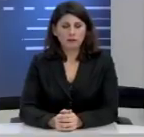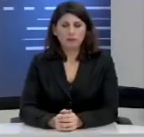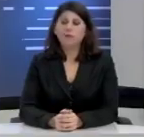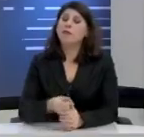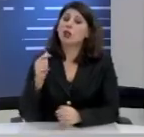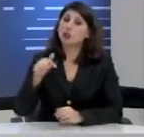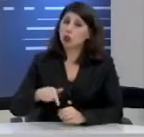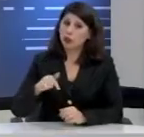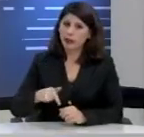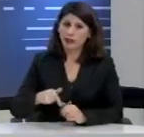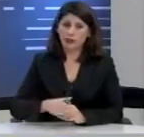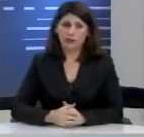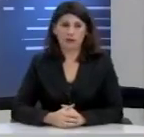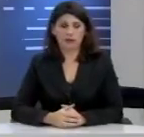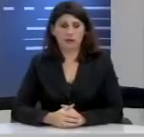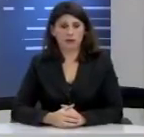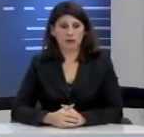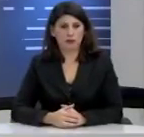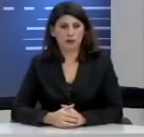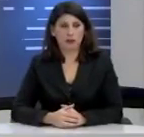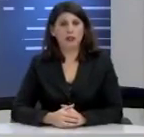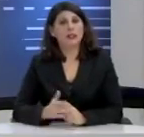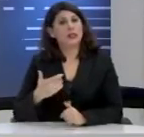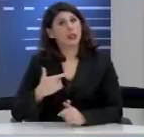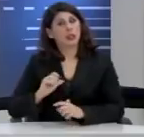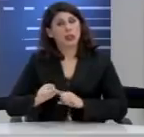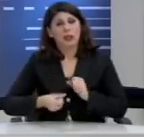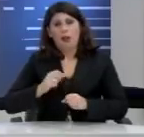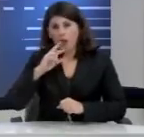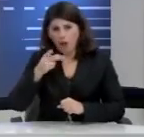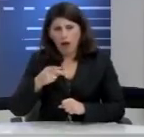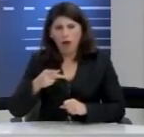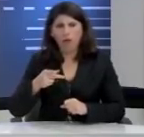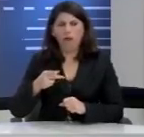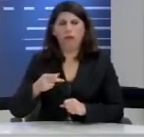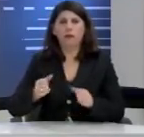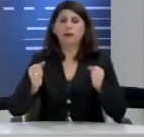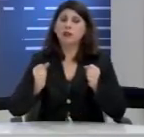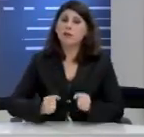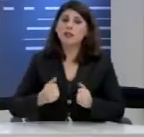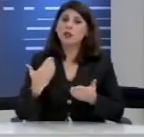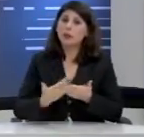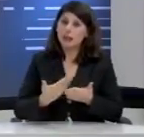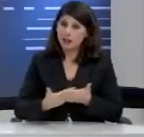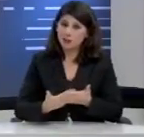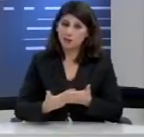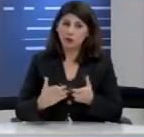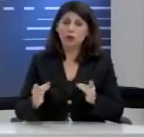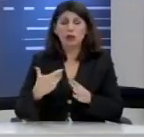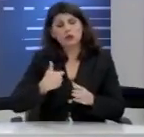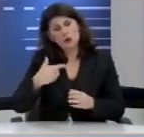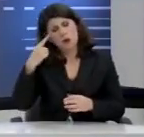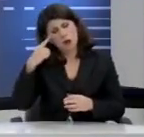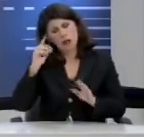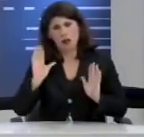Έρχομαι τώρα να προσπαθήσω να απαντήσω στο βασικό επιχείρημα που τουλάχιστον εγώ